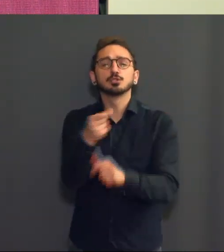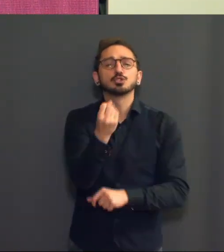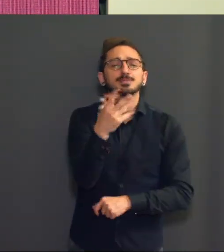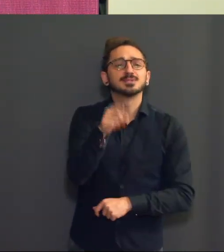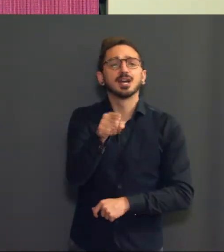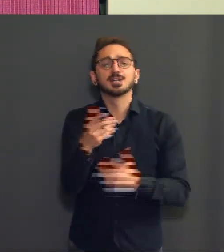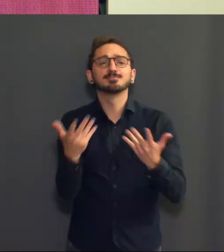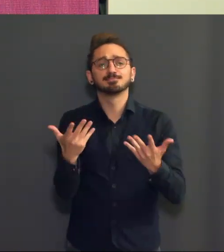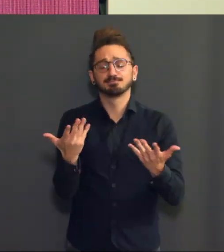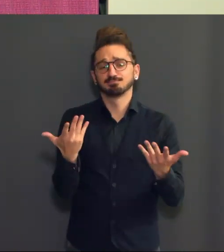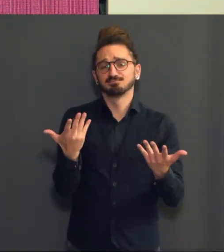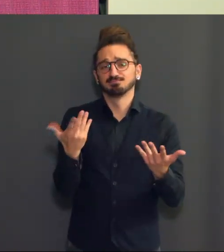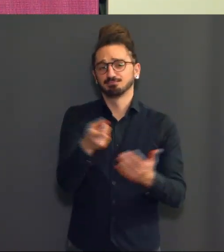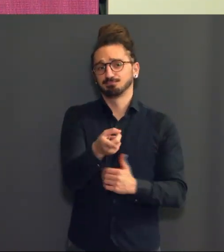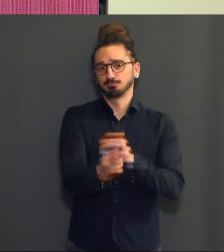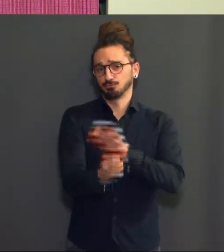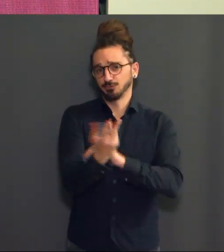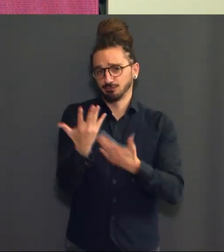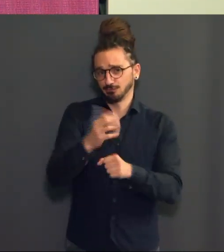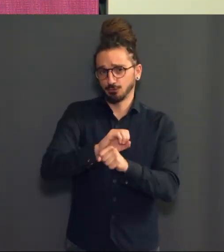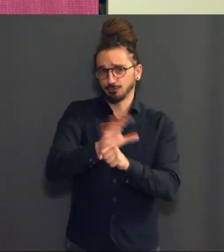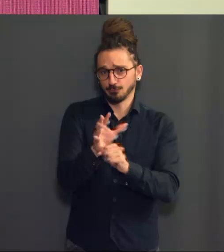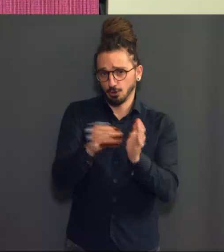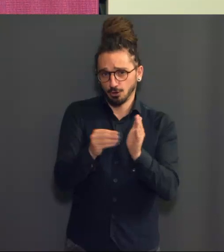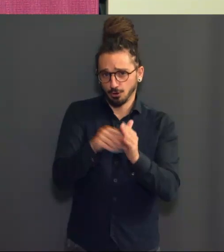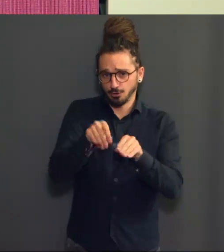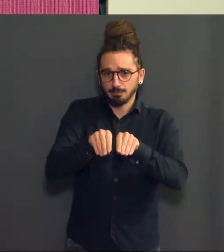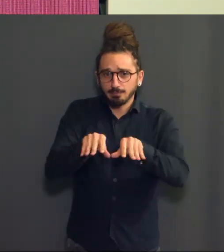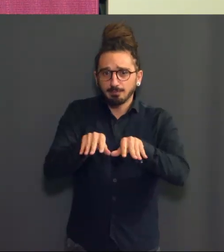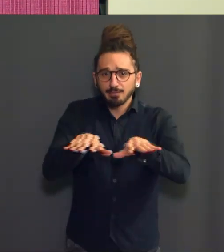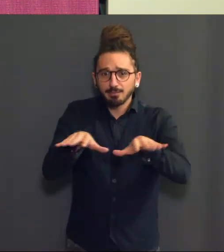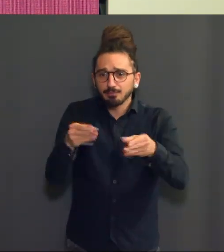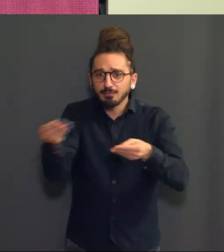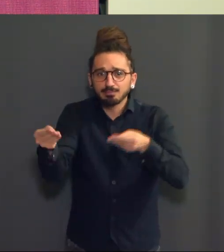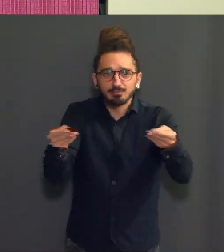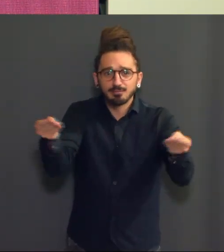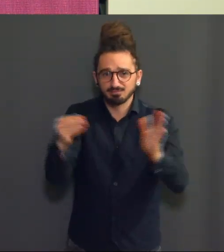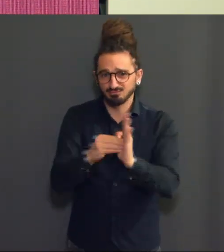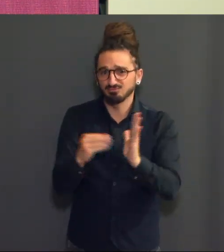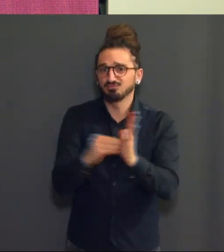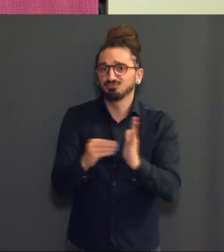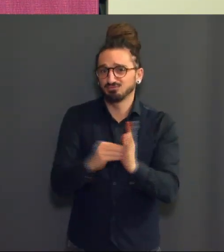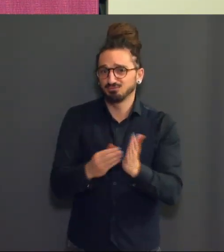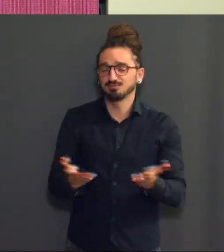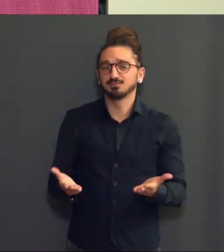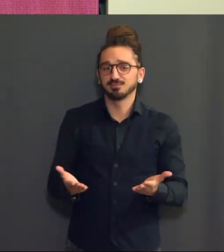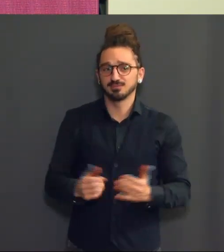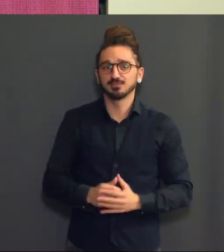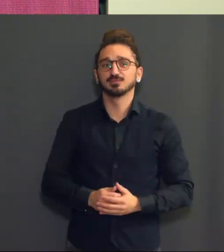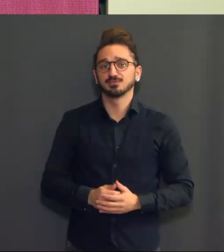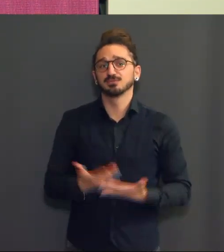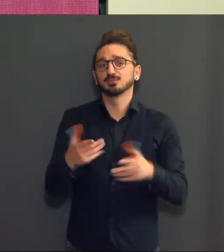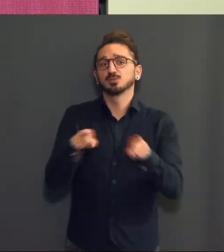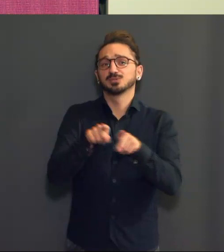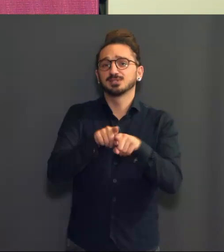circule toujours. Il circule toujours et il circule entre autres dans la population jeune. On a maintenant moins de tests, on